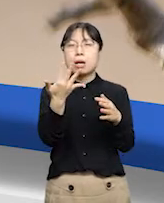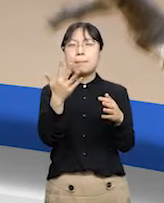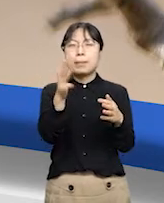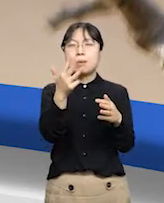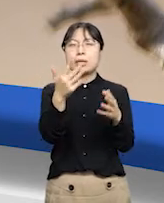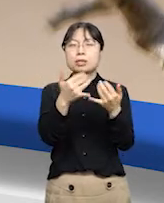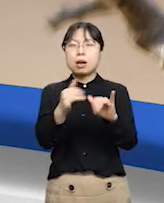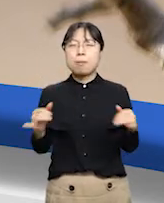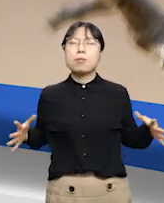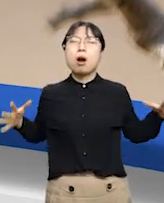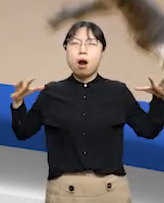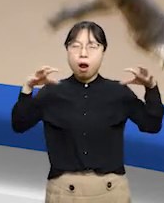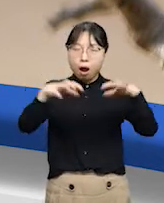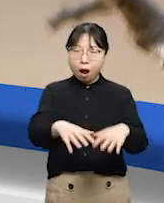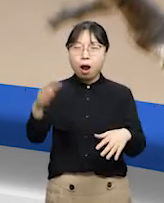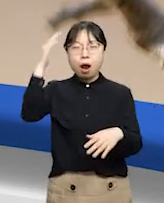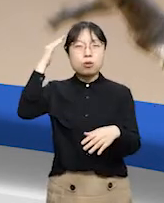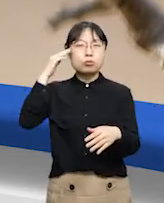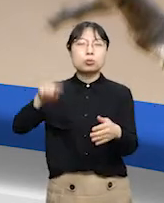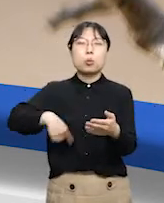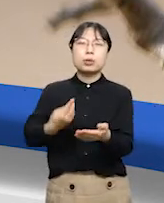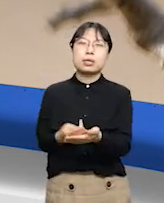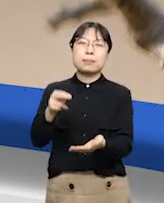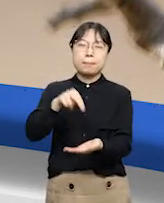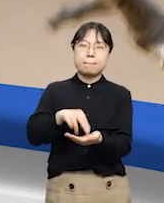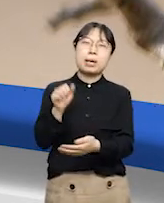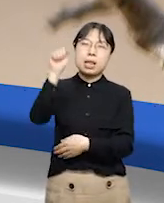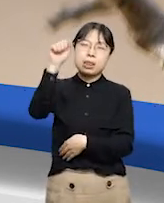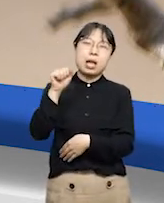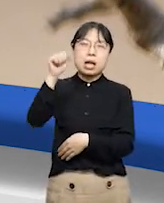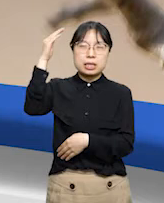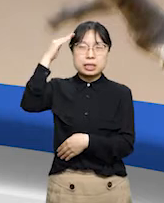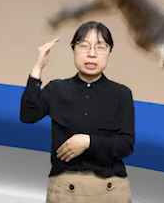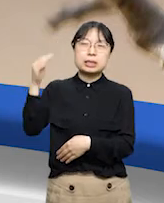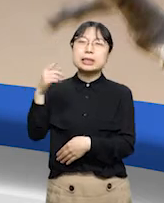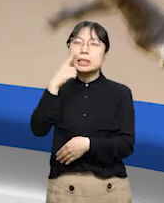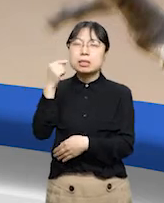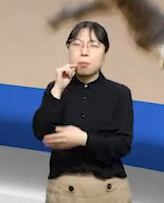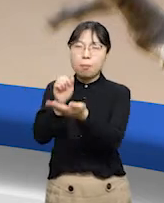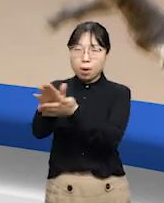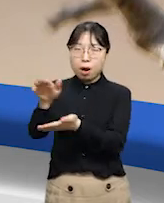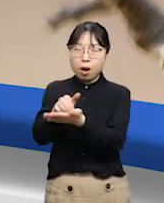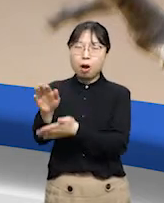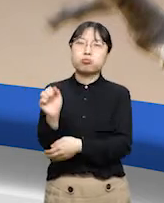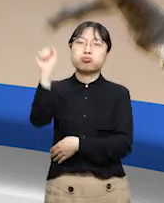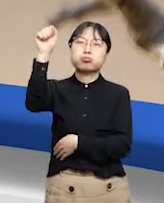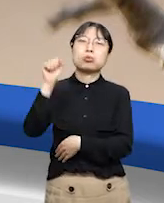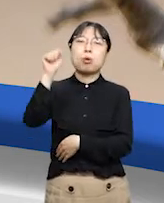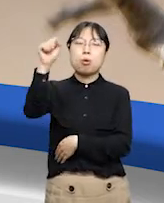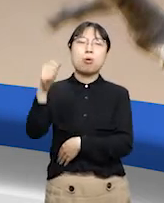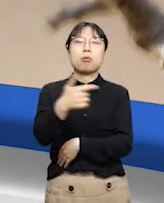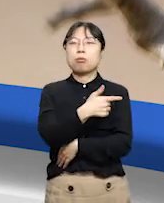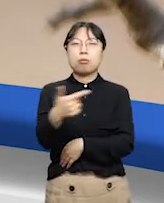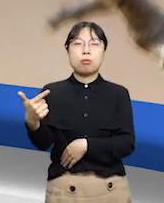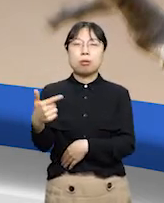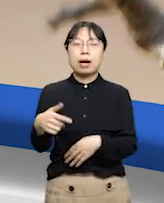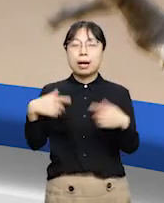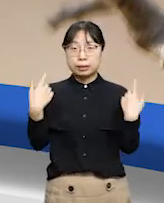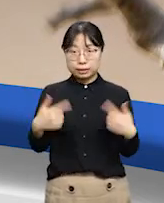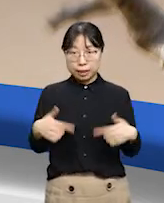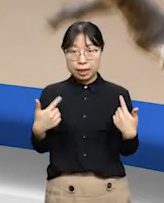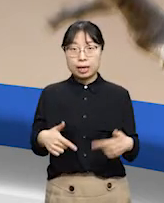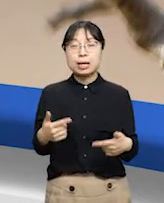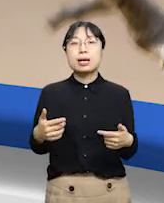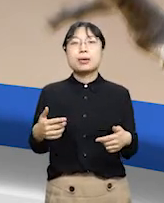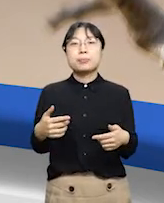외쳤습니다. 그날의 외침이 있었기에 지금의 우리가 있을 수 있었는데요. 이 뜻깊은 날을 기리고자 매년 3월